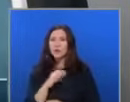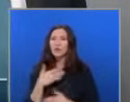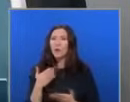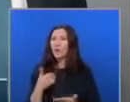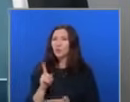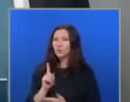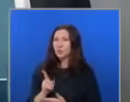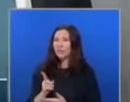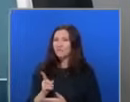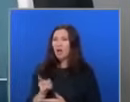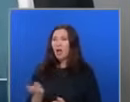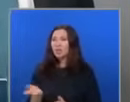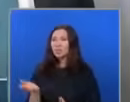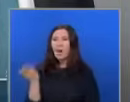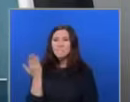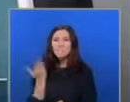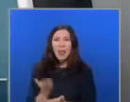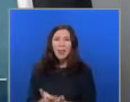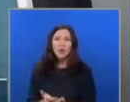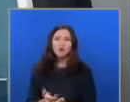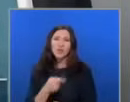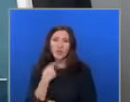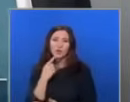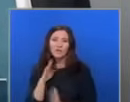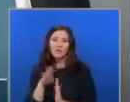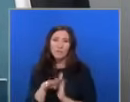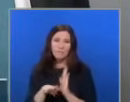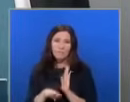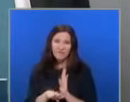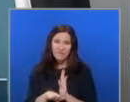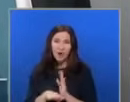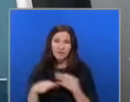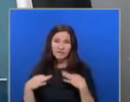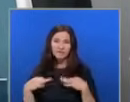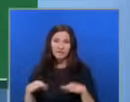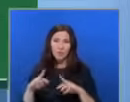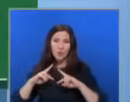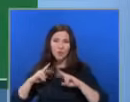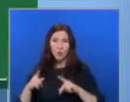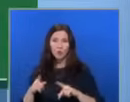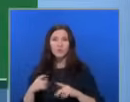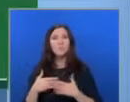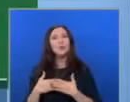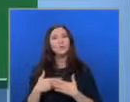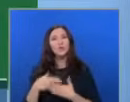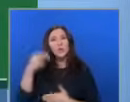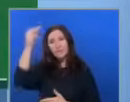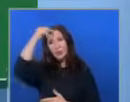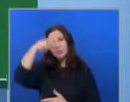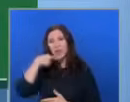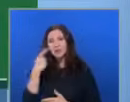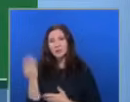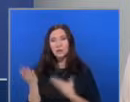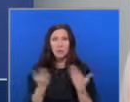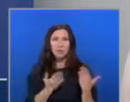когато трябва да приложат езиковите правила в свободен отговор. По отношение на български език